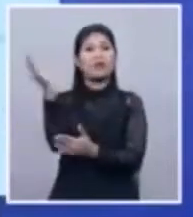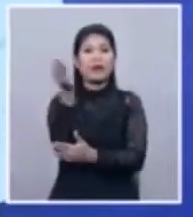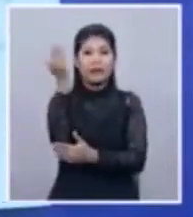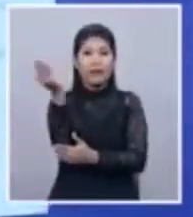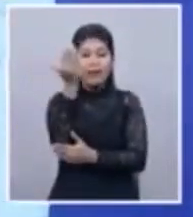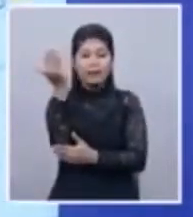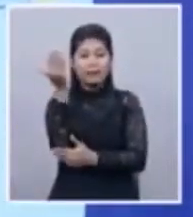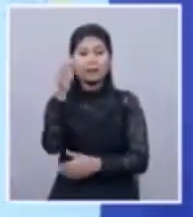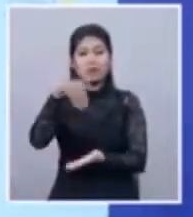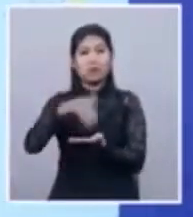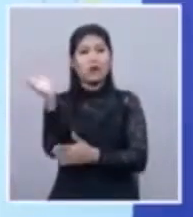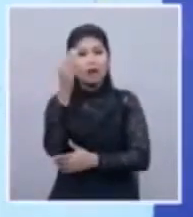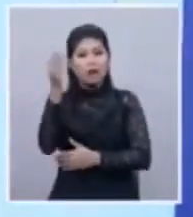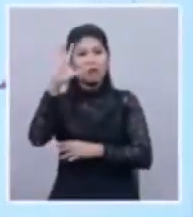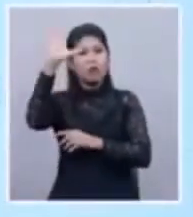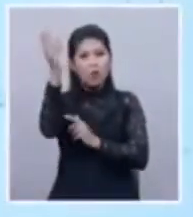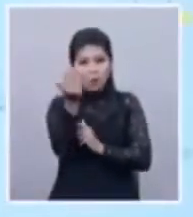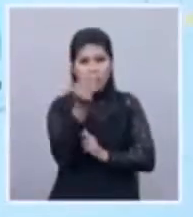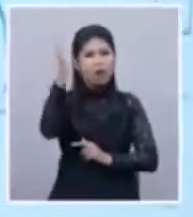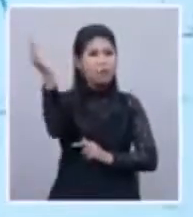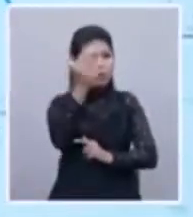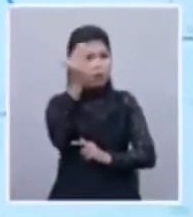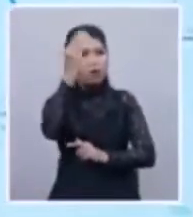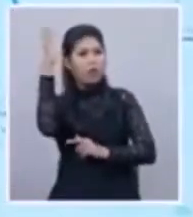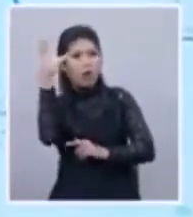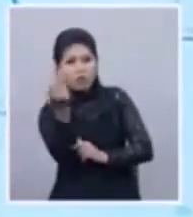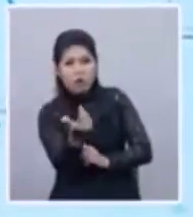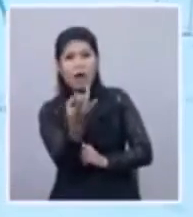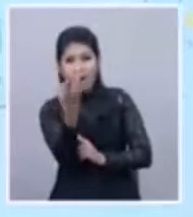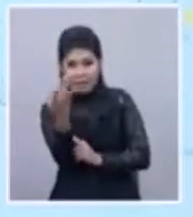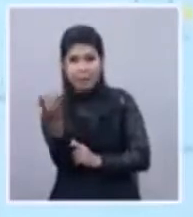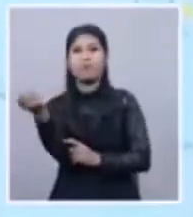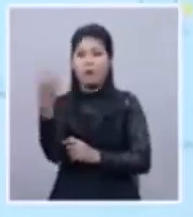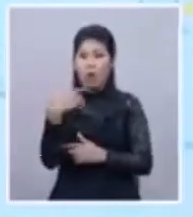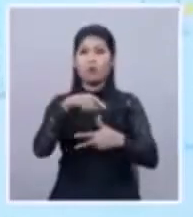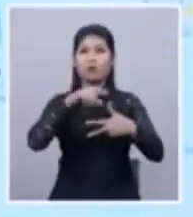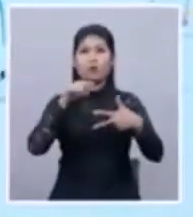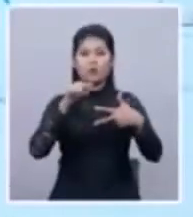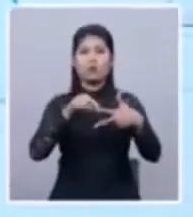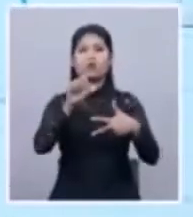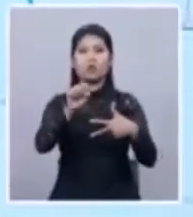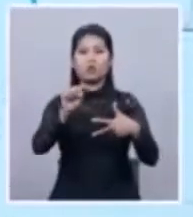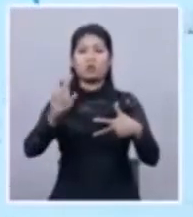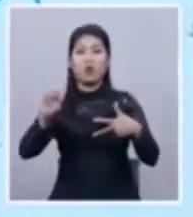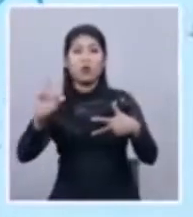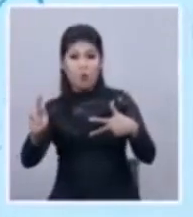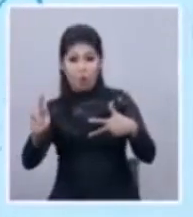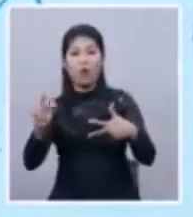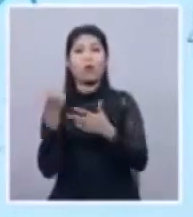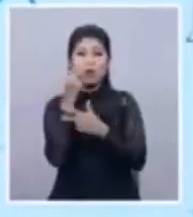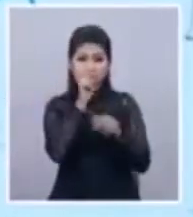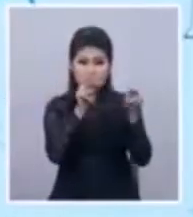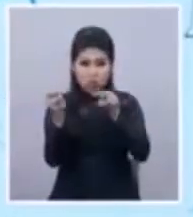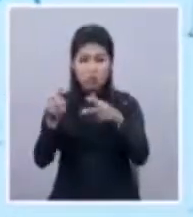ชี้เป้าว่ามีลมมาเมื่อไหร่นะจะมีฝนมาเมื่อไหร่จากนั้นก็จะมีสสนกเข้ามาดูและจีสต้าเข้ามาตรวจสอบร